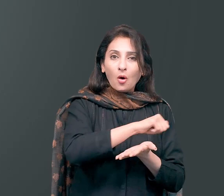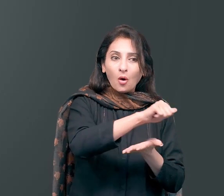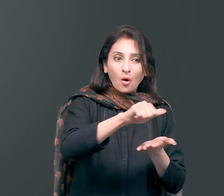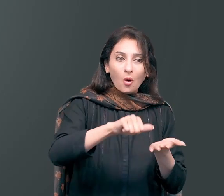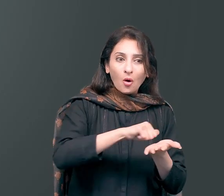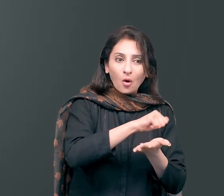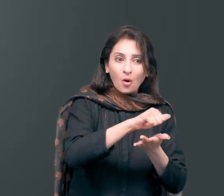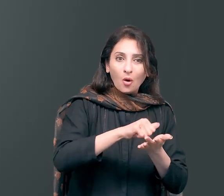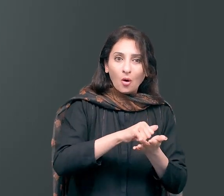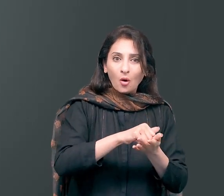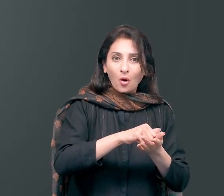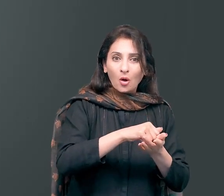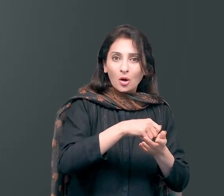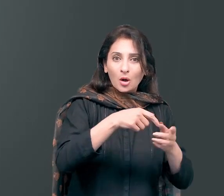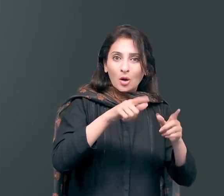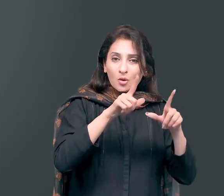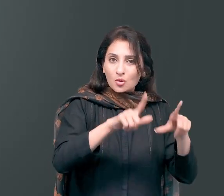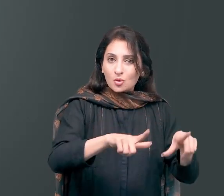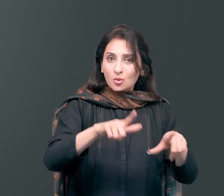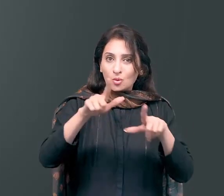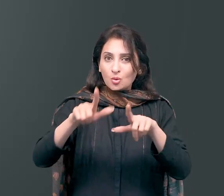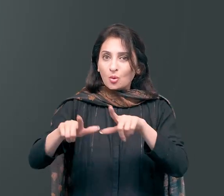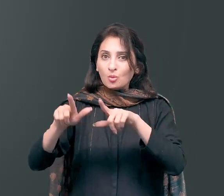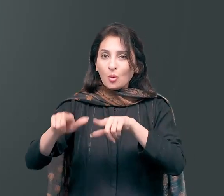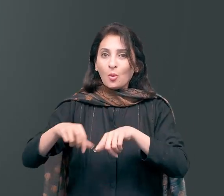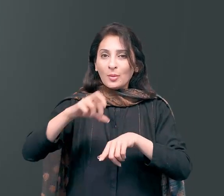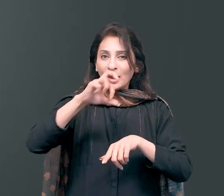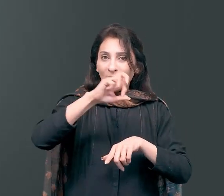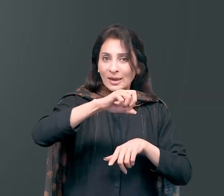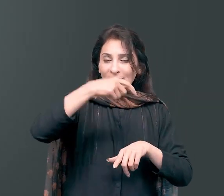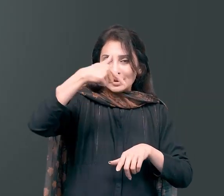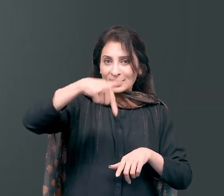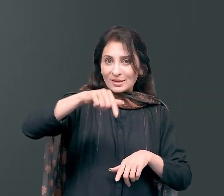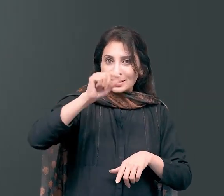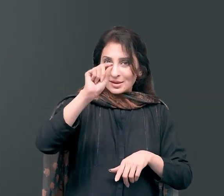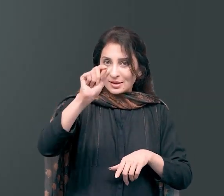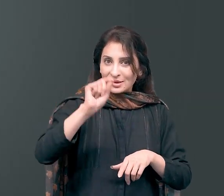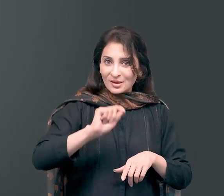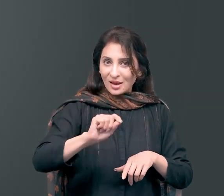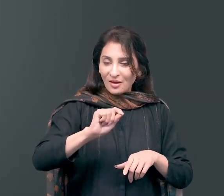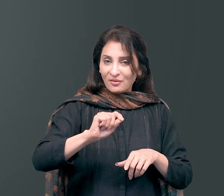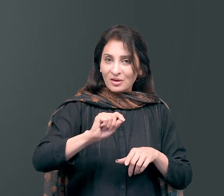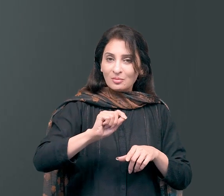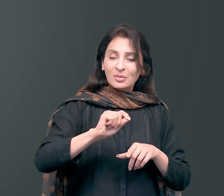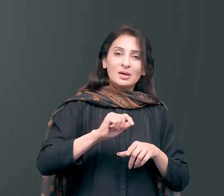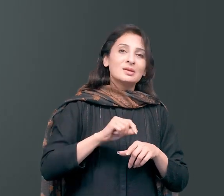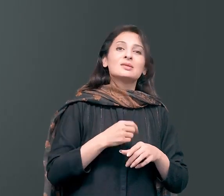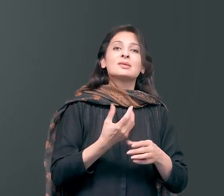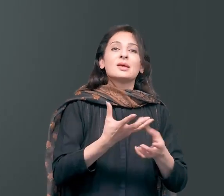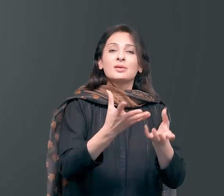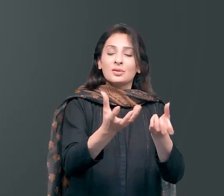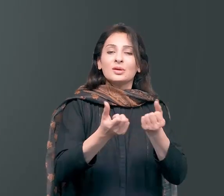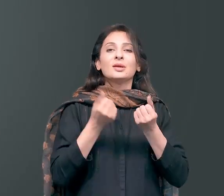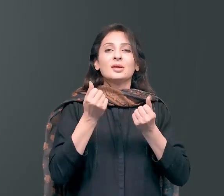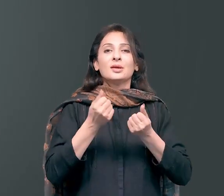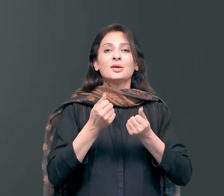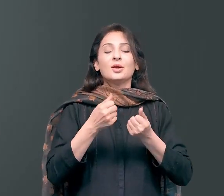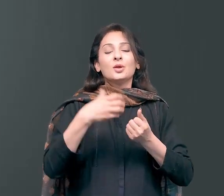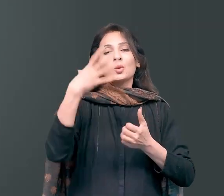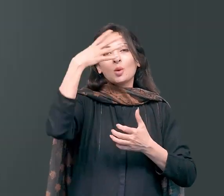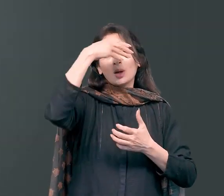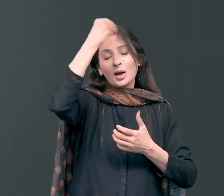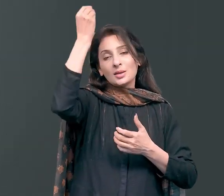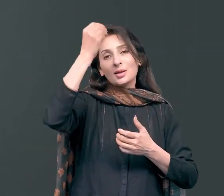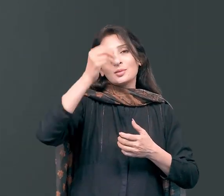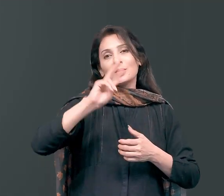میں 87.6 کے قریب مسلم لیگ کو نمائندگی ملی۔ تو جس سے یہ مسلم لیگ کا